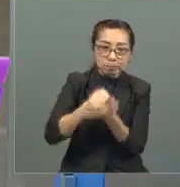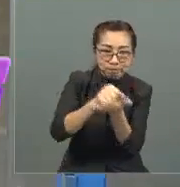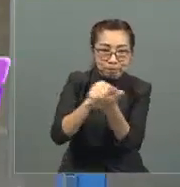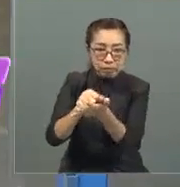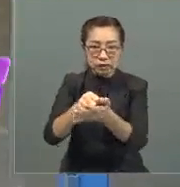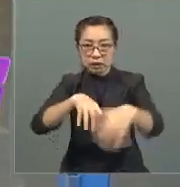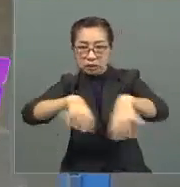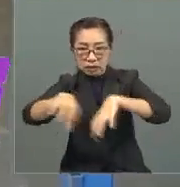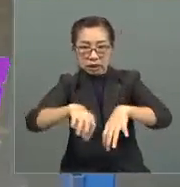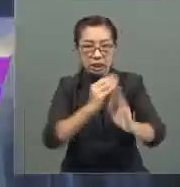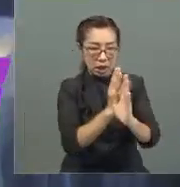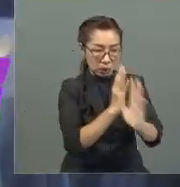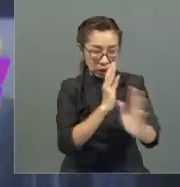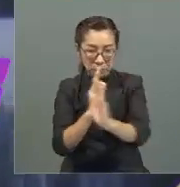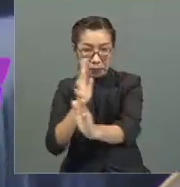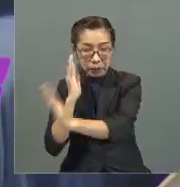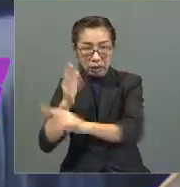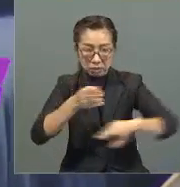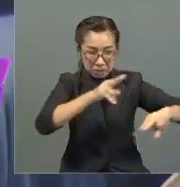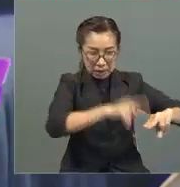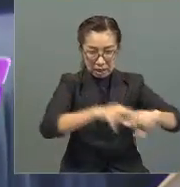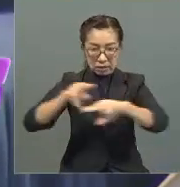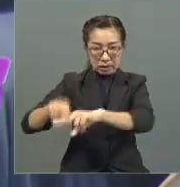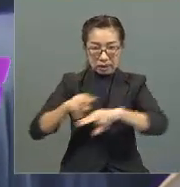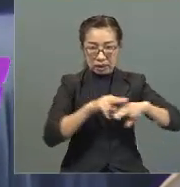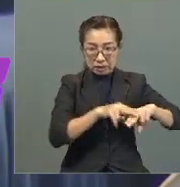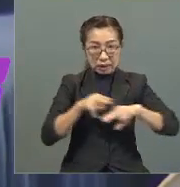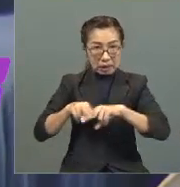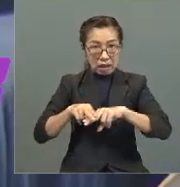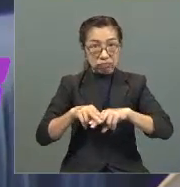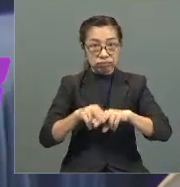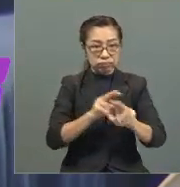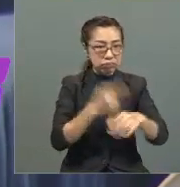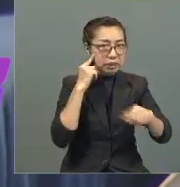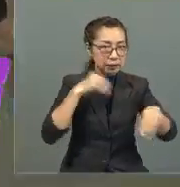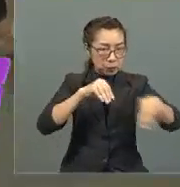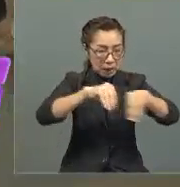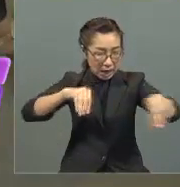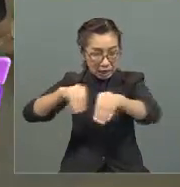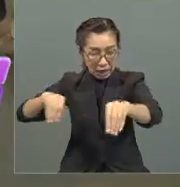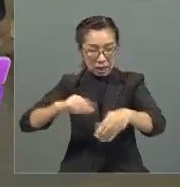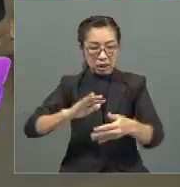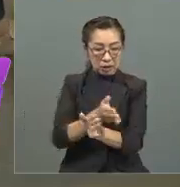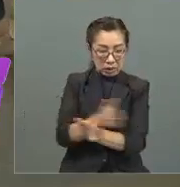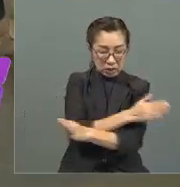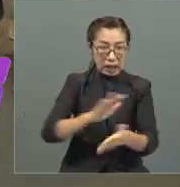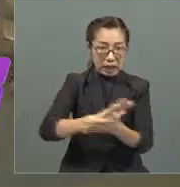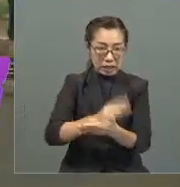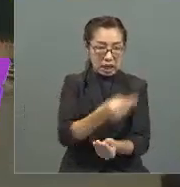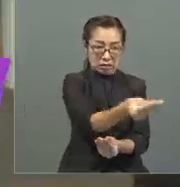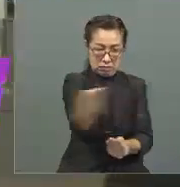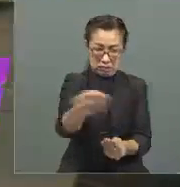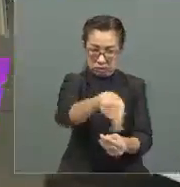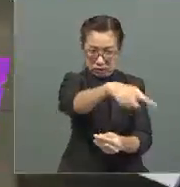กจัดระเบียบการเข้าคิวรอตามมาตรการเว้นระยะห่างแล้วก็แจกเอกสารให้ประชาชนกรอกข้อมูลเพื่อให้เกิดความรวดเร็ว